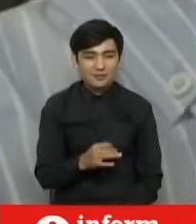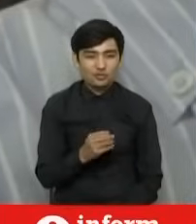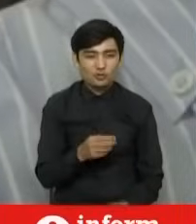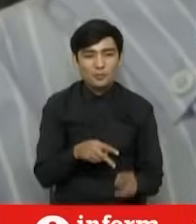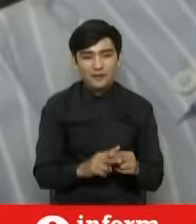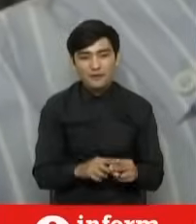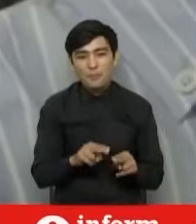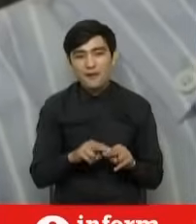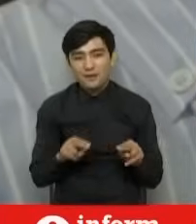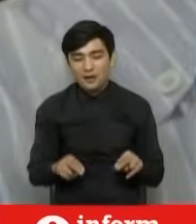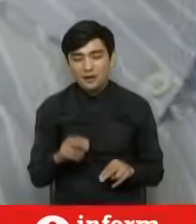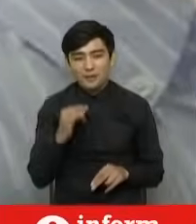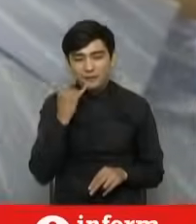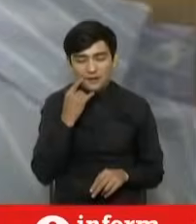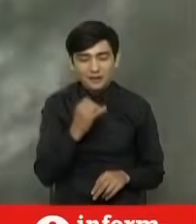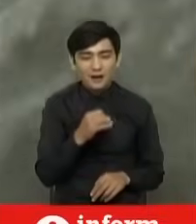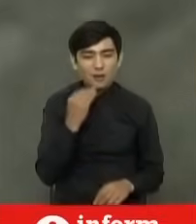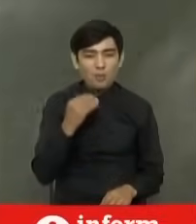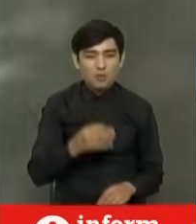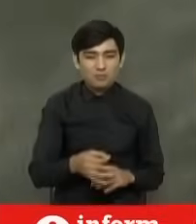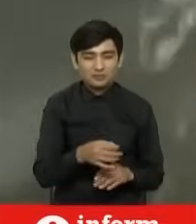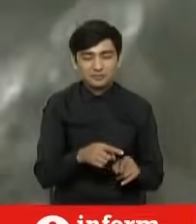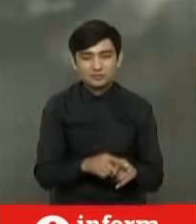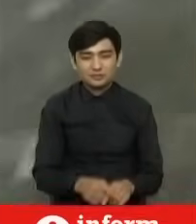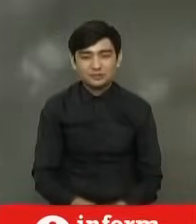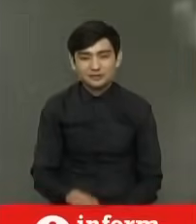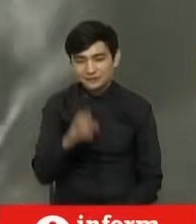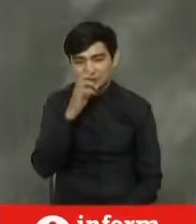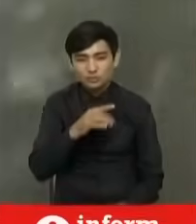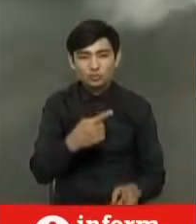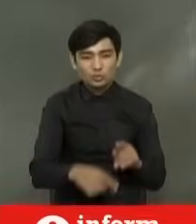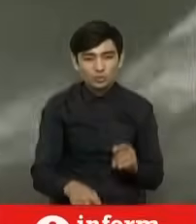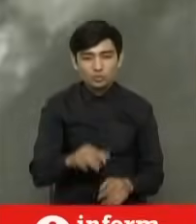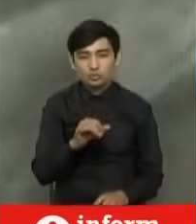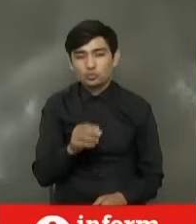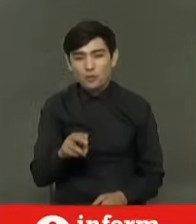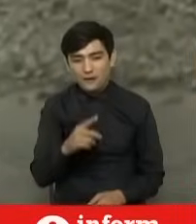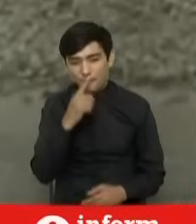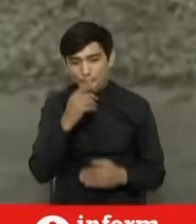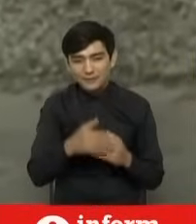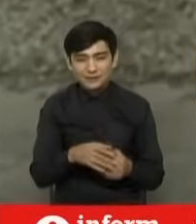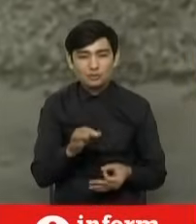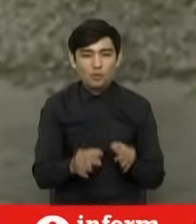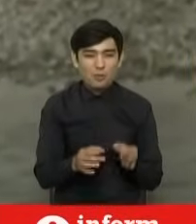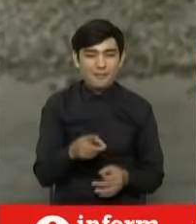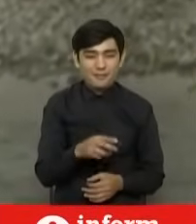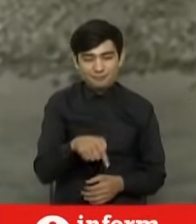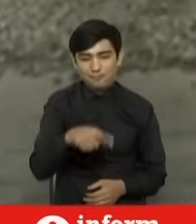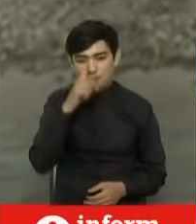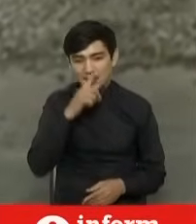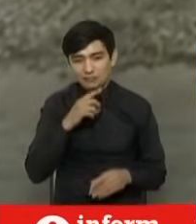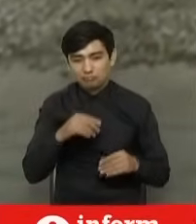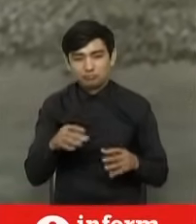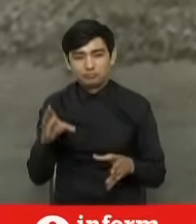части Павлодарской и Акмолинской области. На остальной территории страны сохранятся условия, близкие к нормальным для этого месяца,